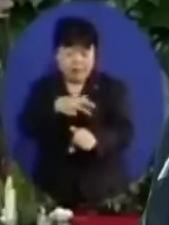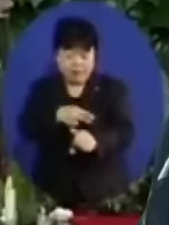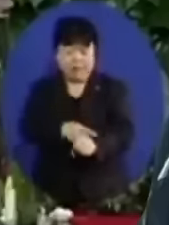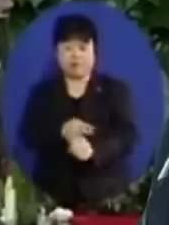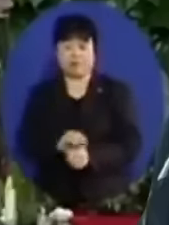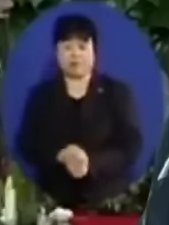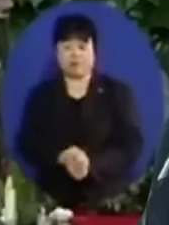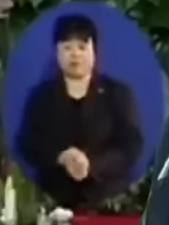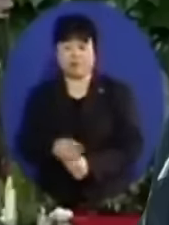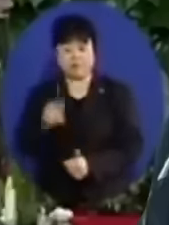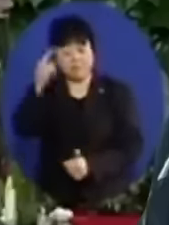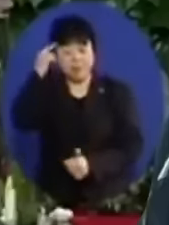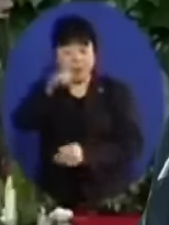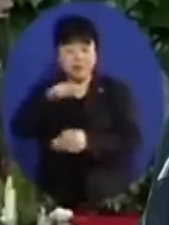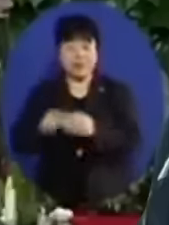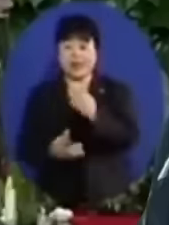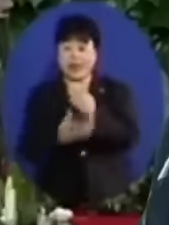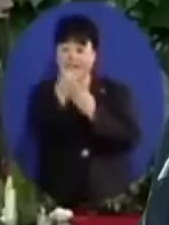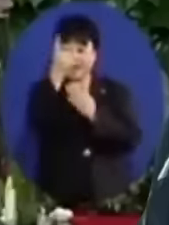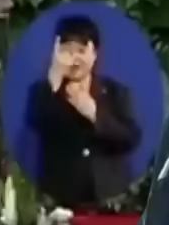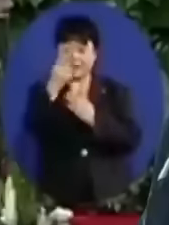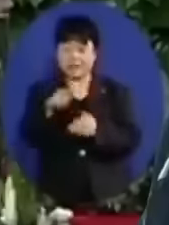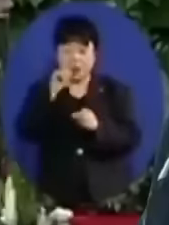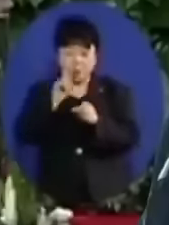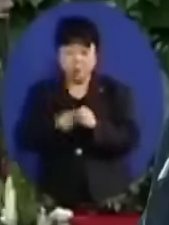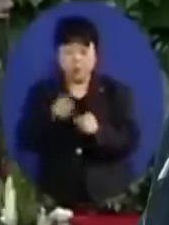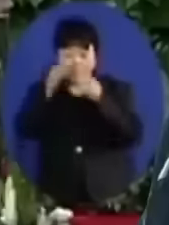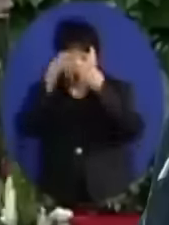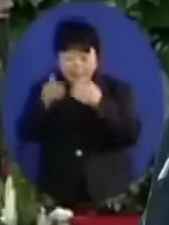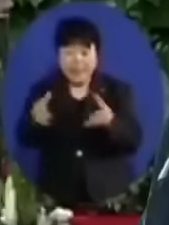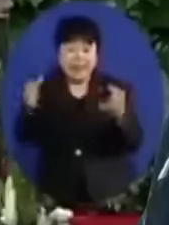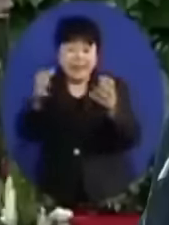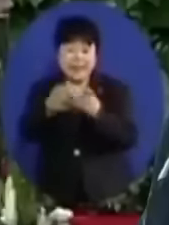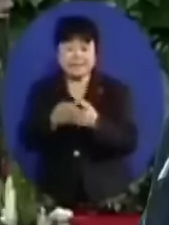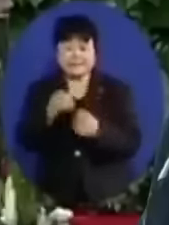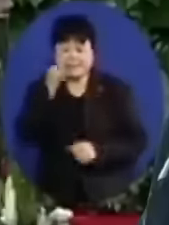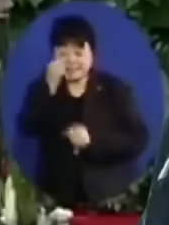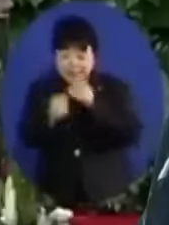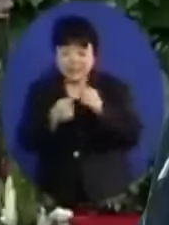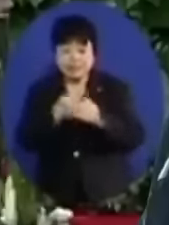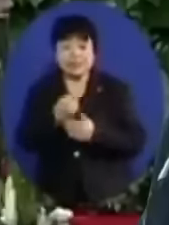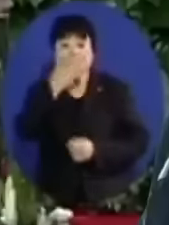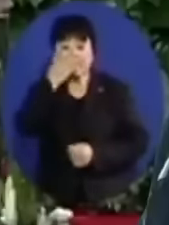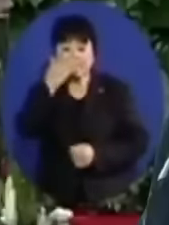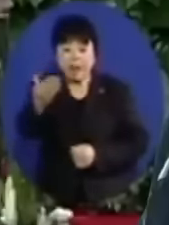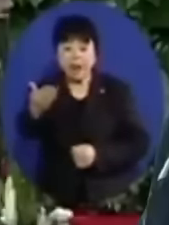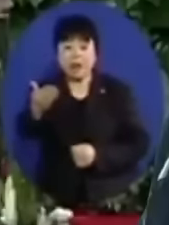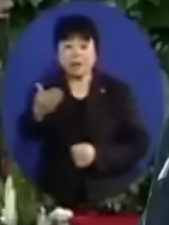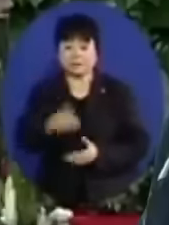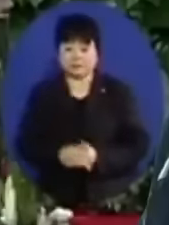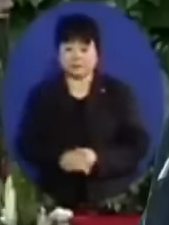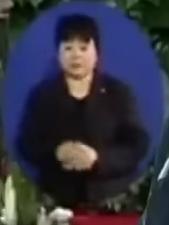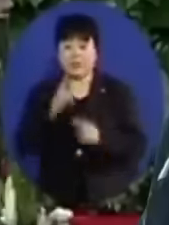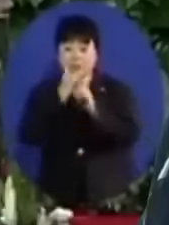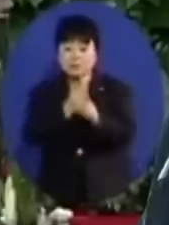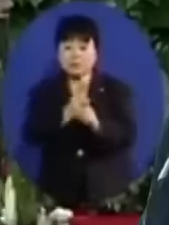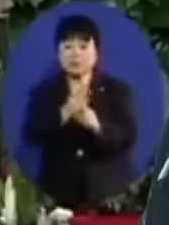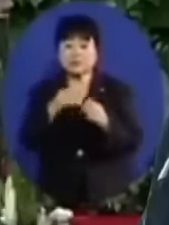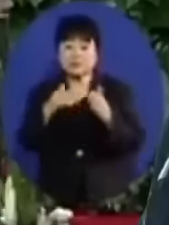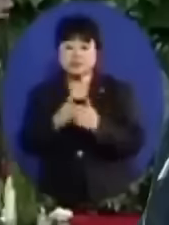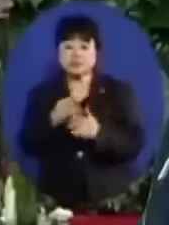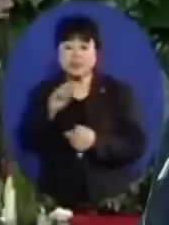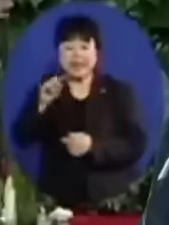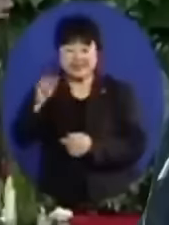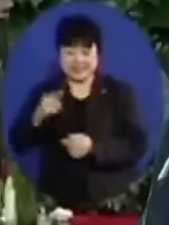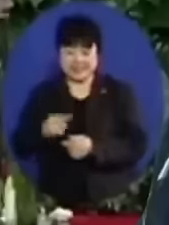총집결해서 그 목표를 향해서 나아간 것입니다. 승리를 거둔 후 간디는 목표의